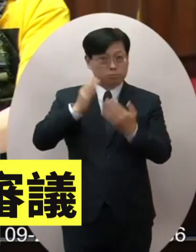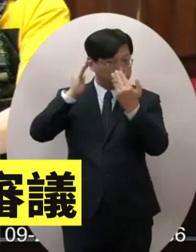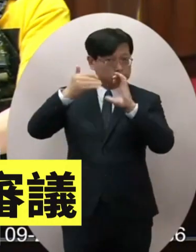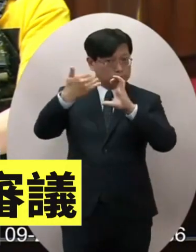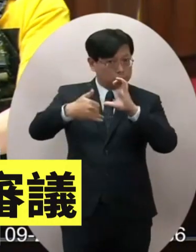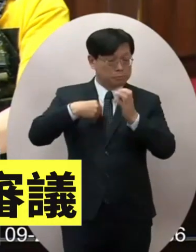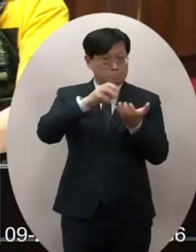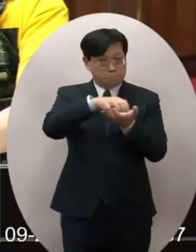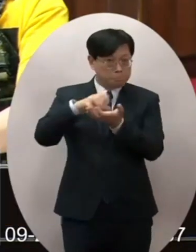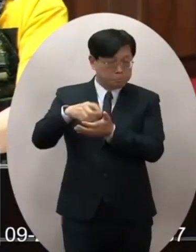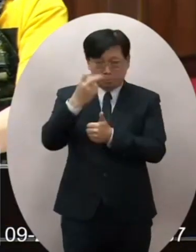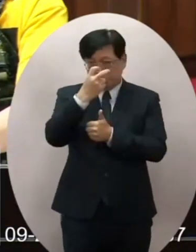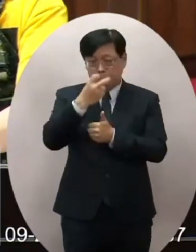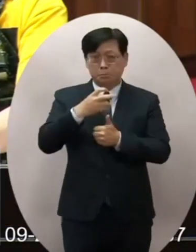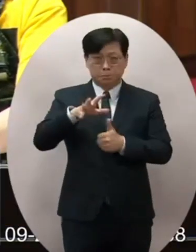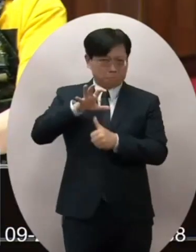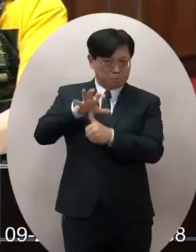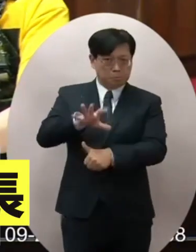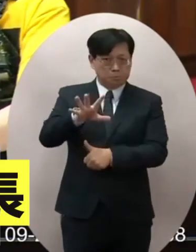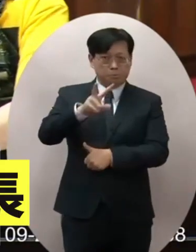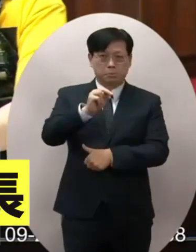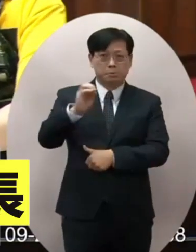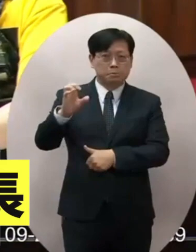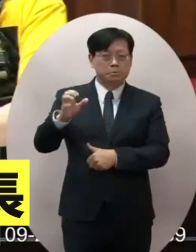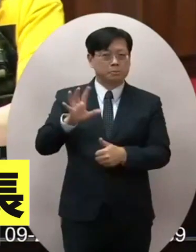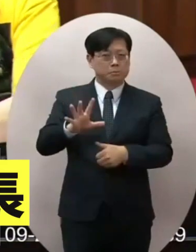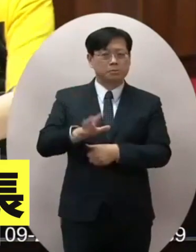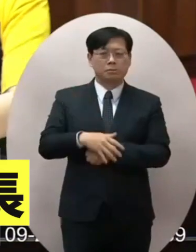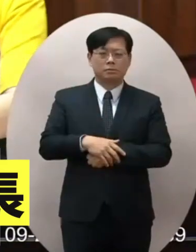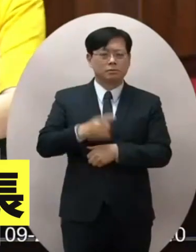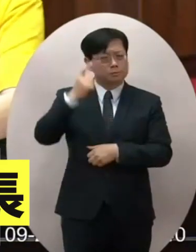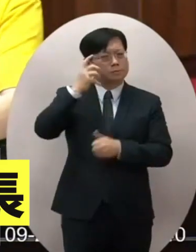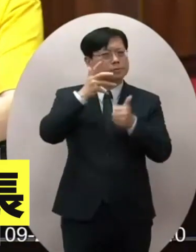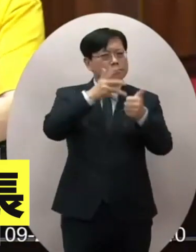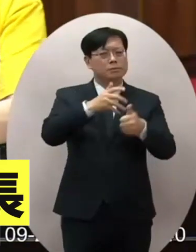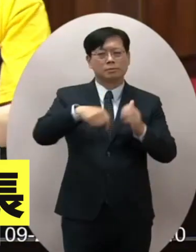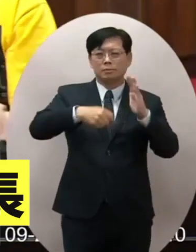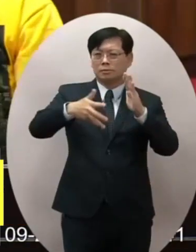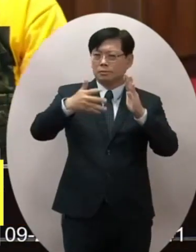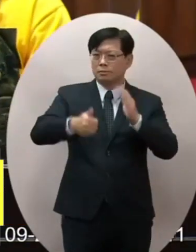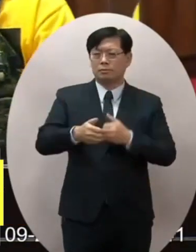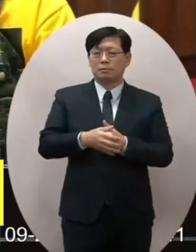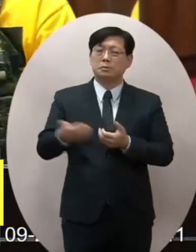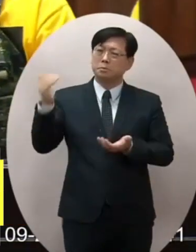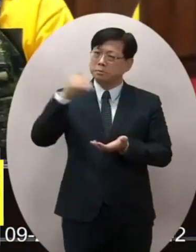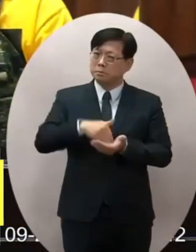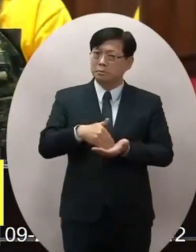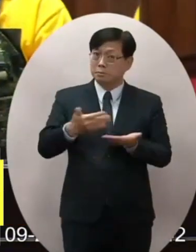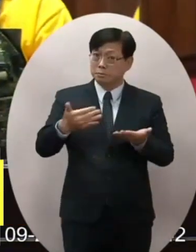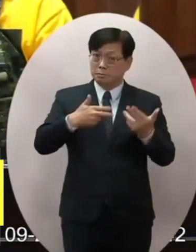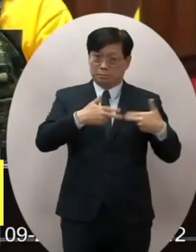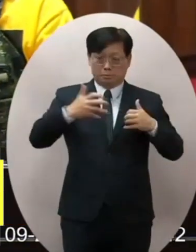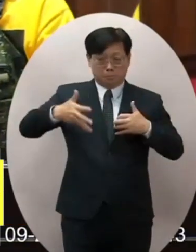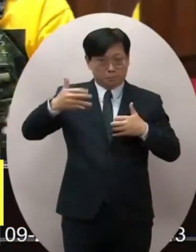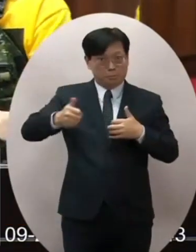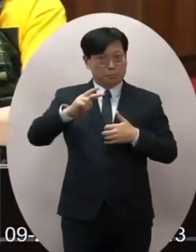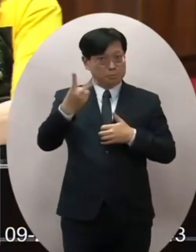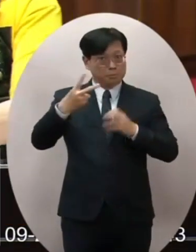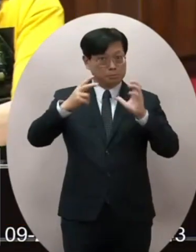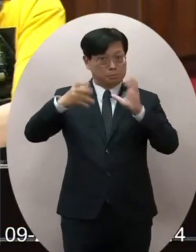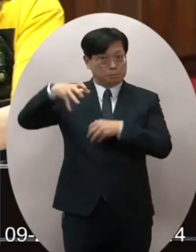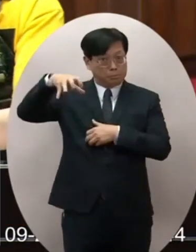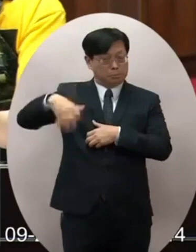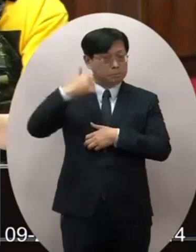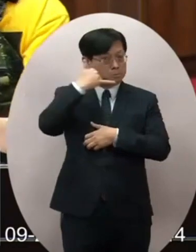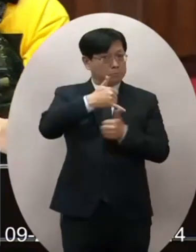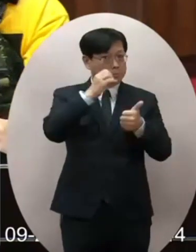这个执照的审议，有去施压 NCC。那我还是要再请教一下院长，到底蔡英文总统或总统府有没